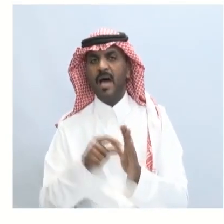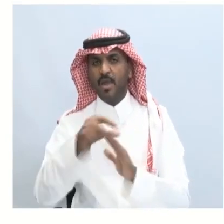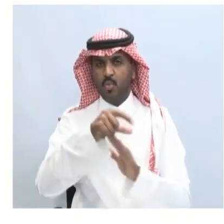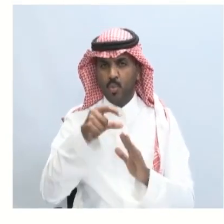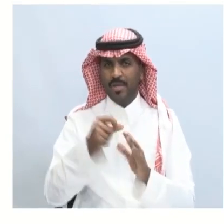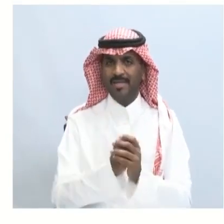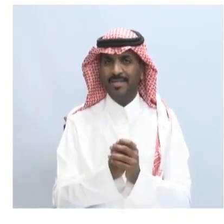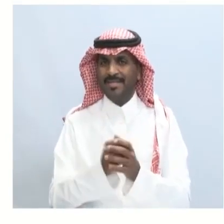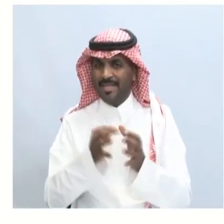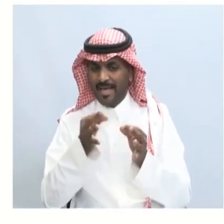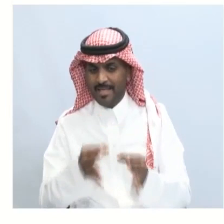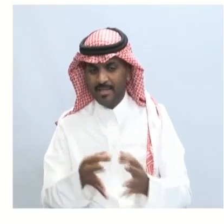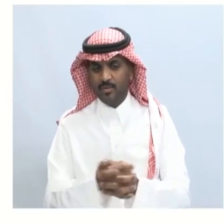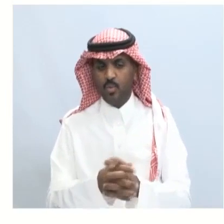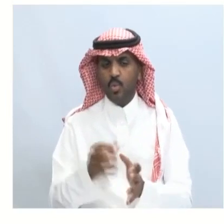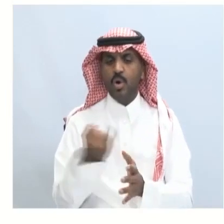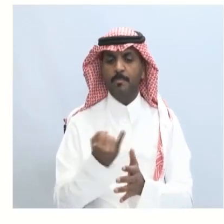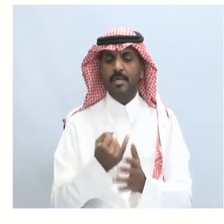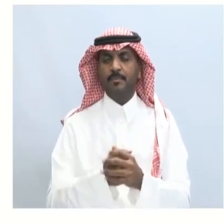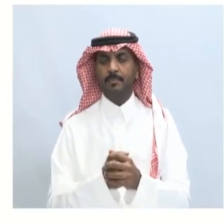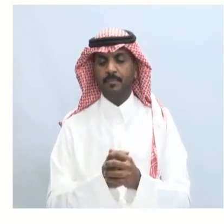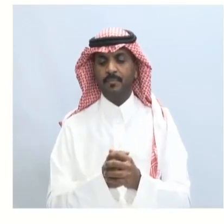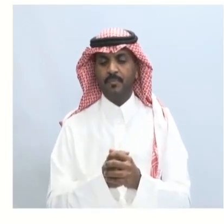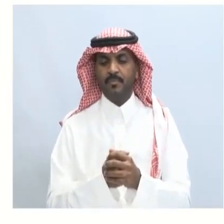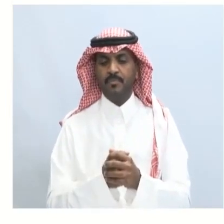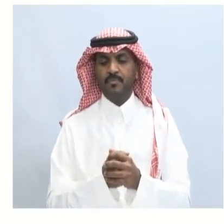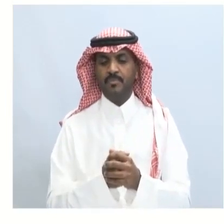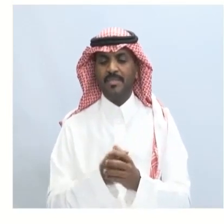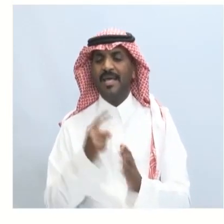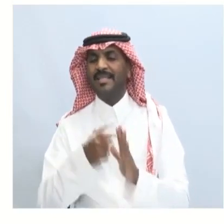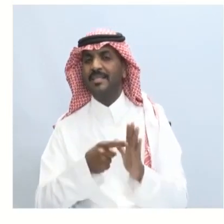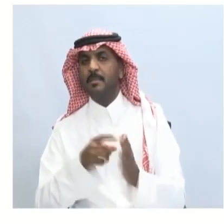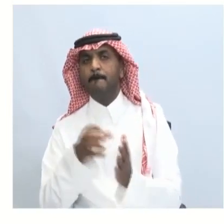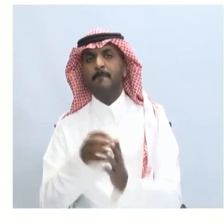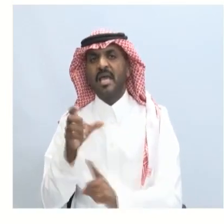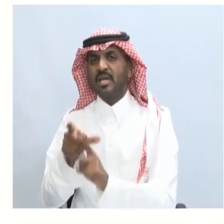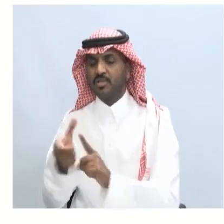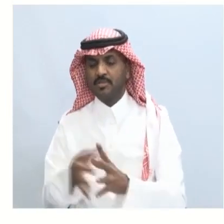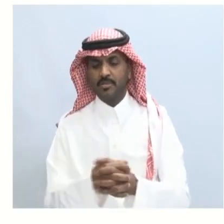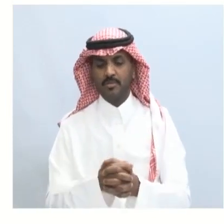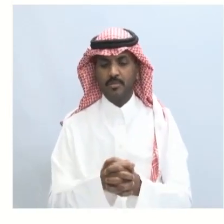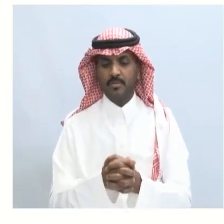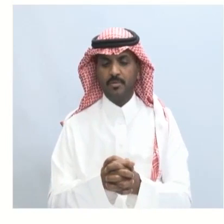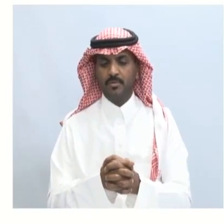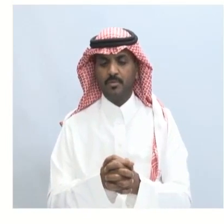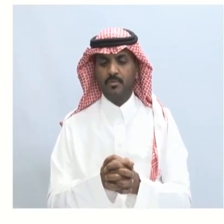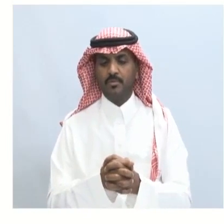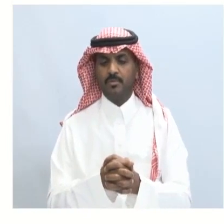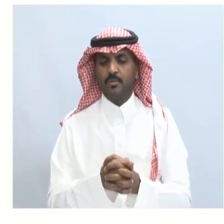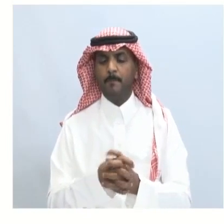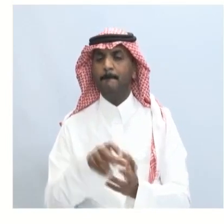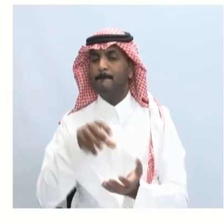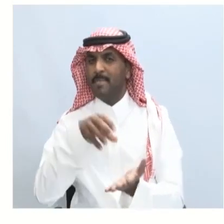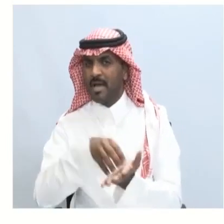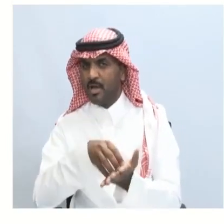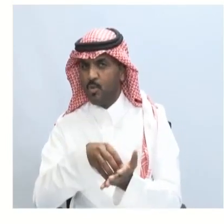دقيق وهذا له اهميه بالغه في جانب تحديد موطن الشخص هذا العنوان الوطني